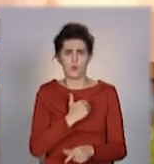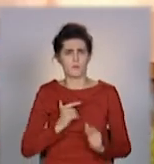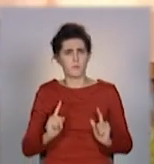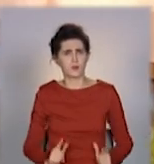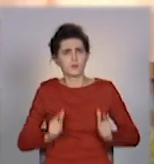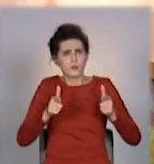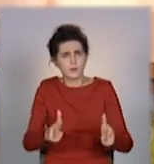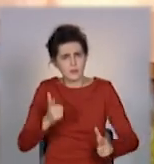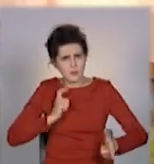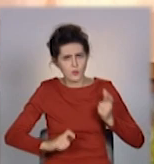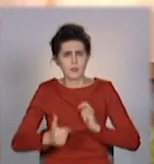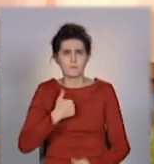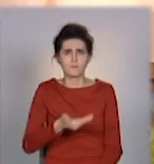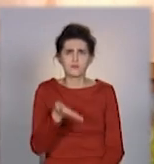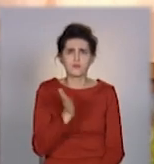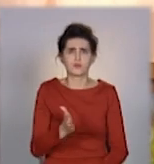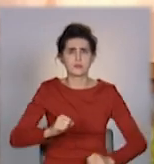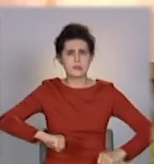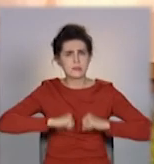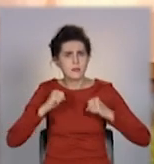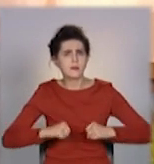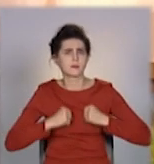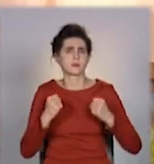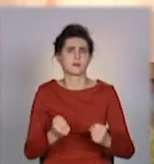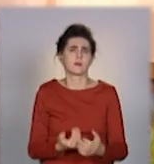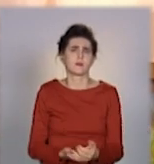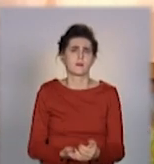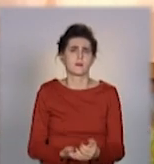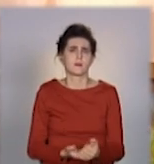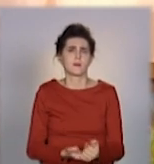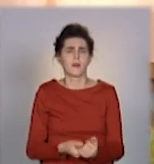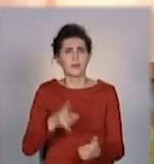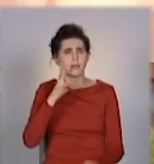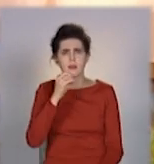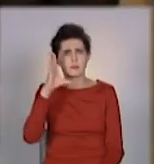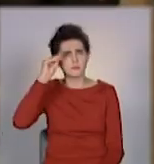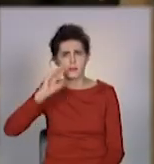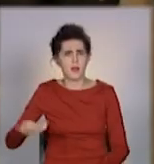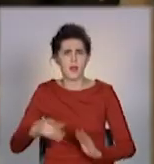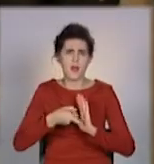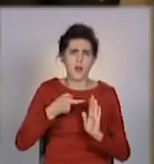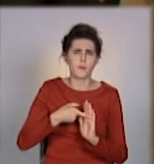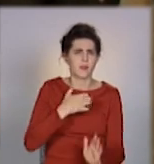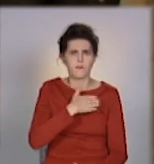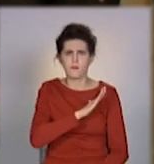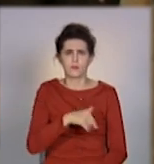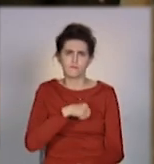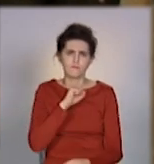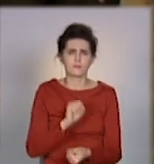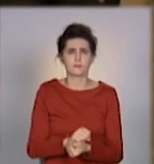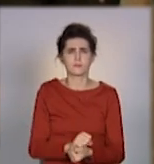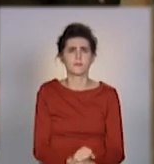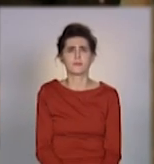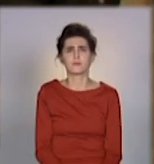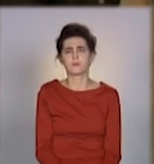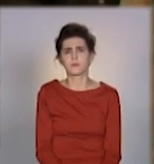все-таки поступлю туда, даже, наверное, невзирая на какие экзамены. Оксана Корчма, Євген Якунін для